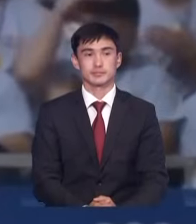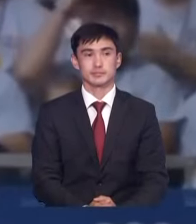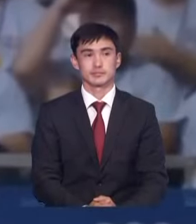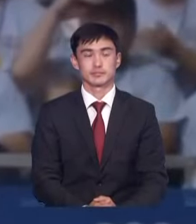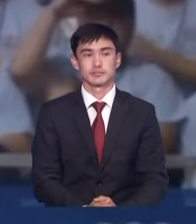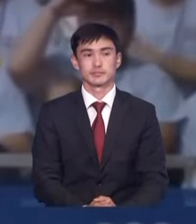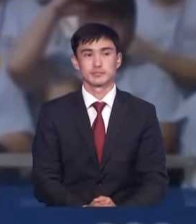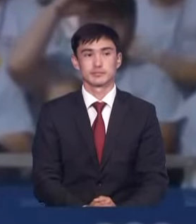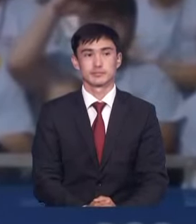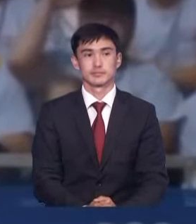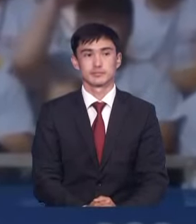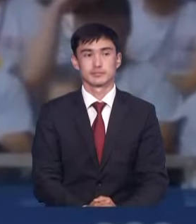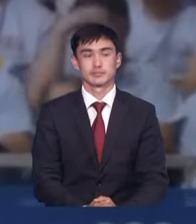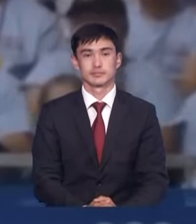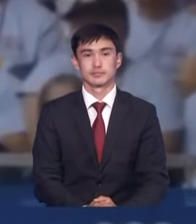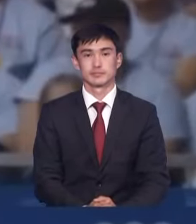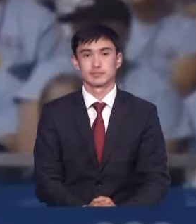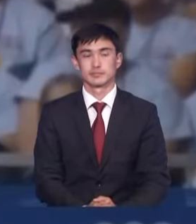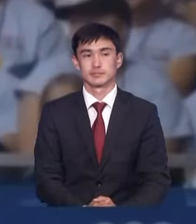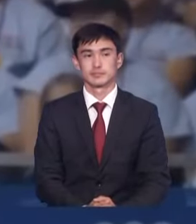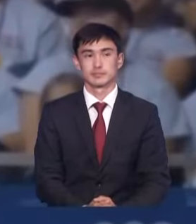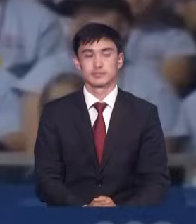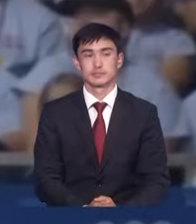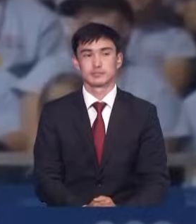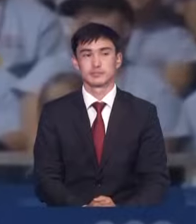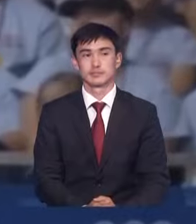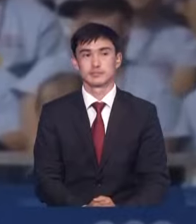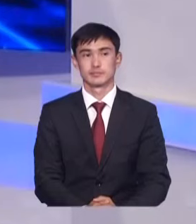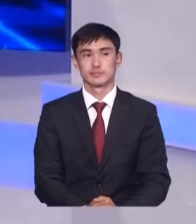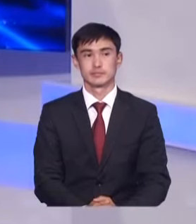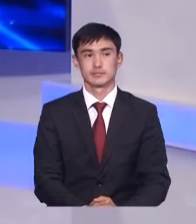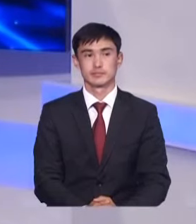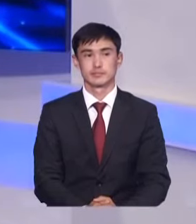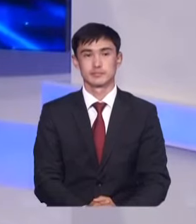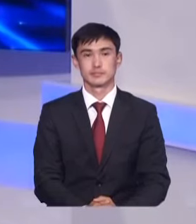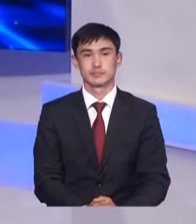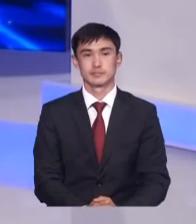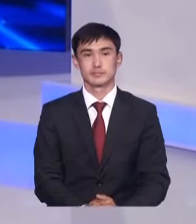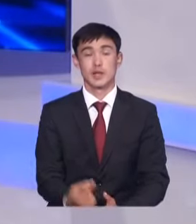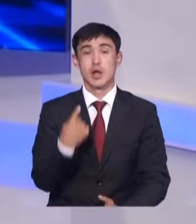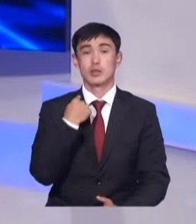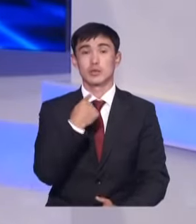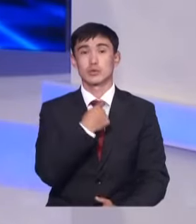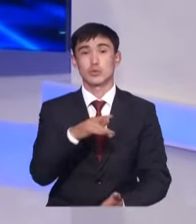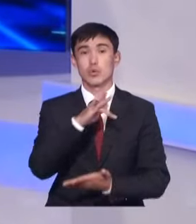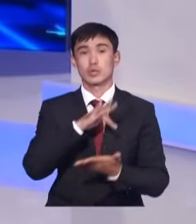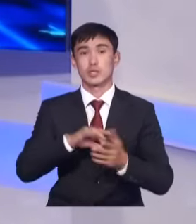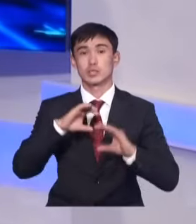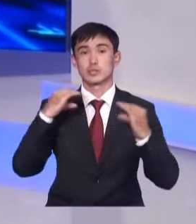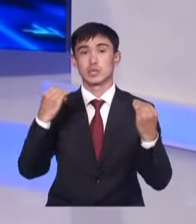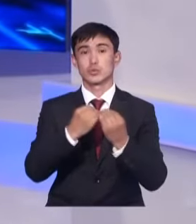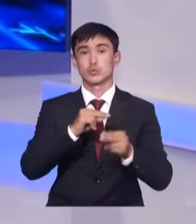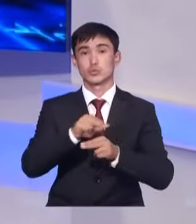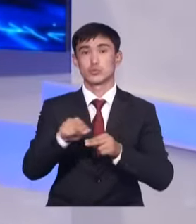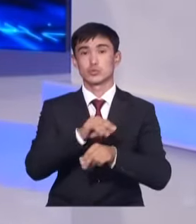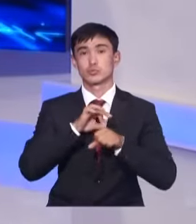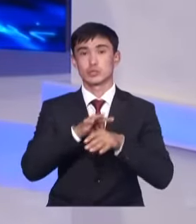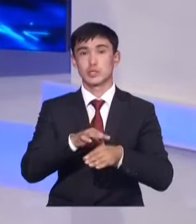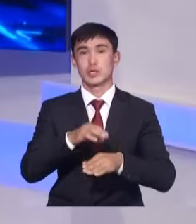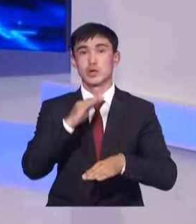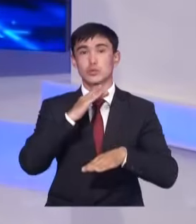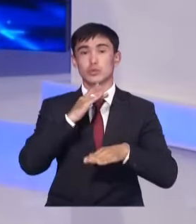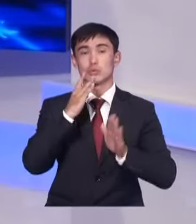Жарқын Нұрланұлы, Абылай Құттықбай, Жетісу телеарнасы. Талғорғандағы орталық стадионды жөндеу